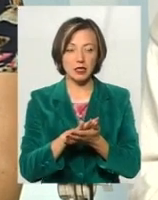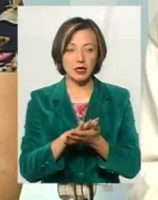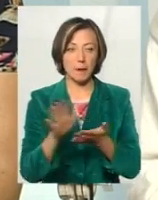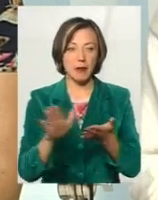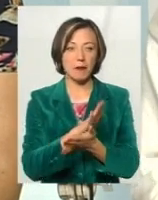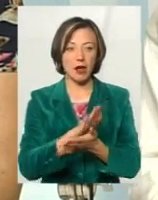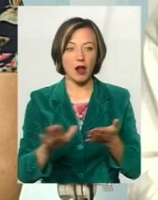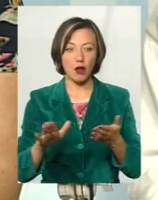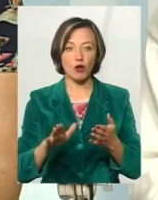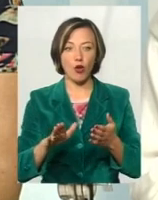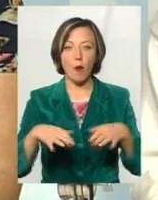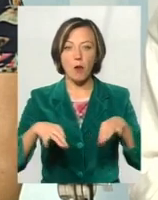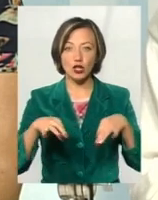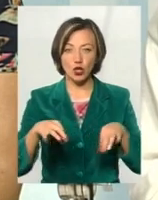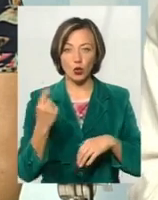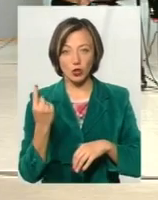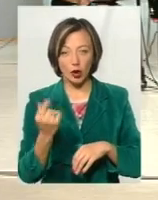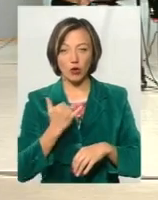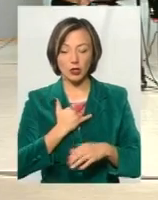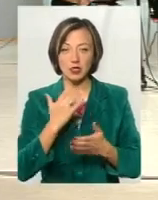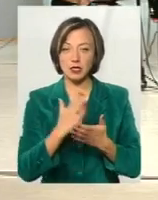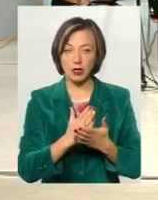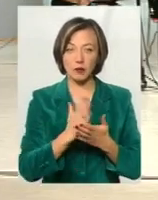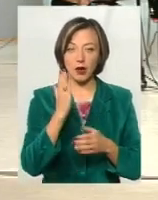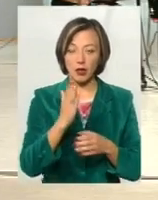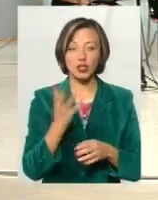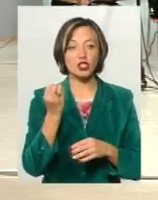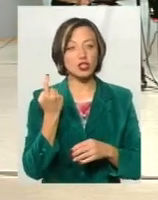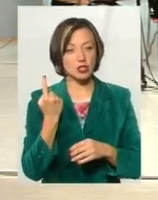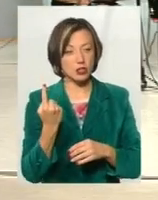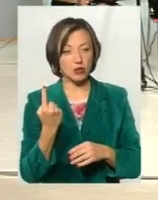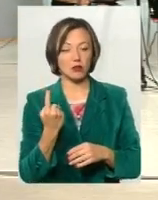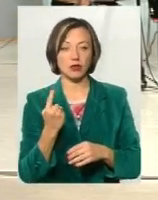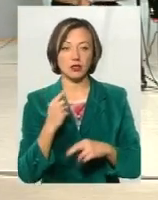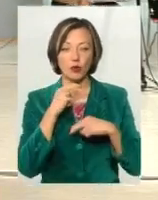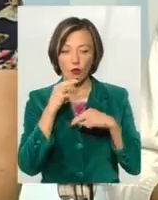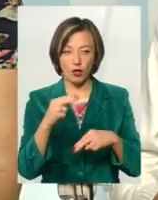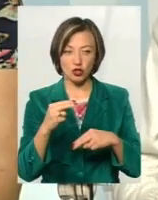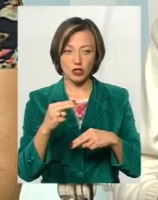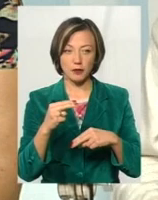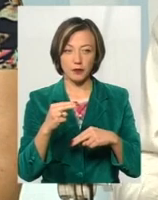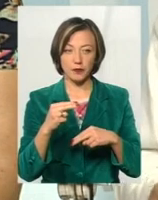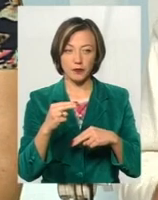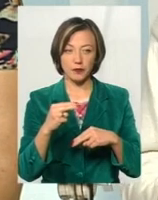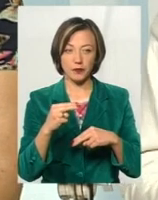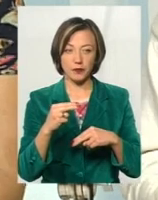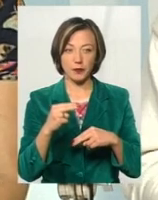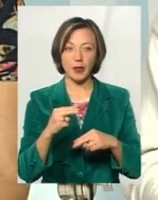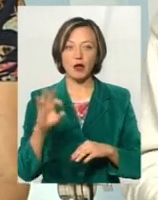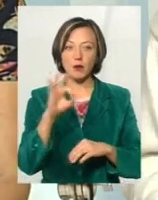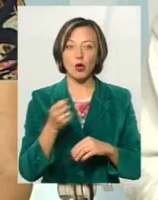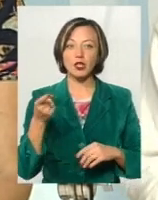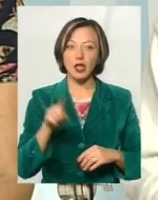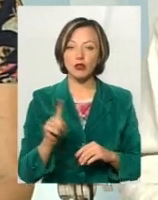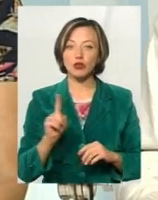приборочну машину, це одне, а у нас є майбутнє. Але я ще хочу зауважити. От. Я хочу зауважити про те,